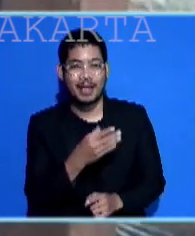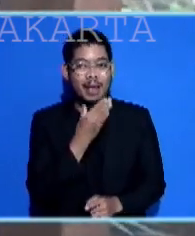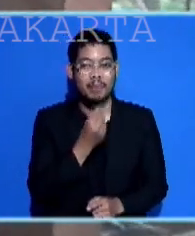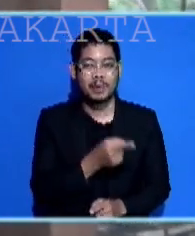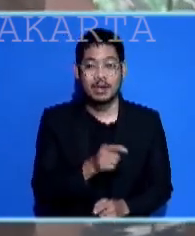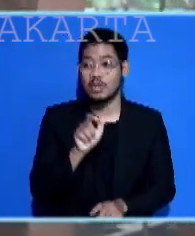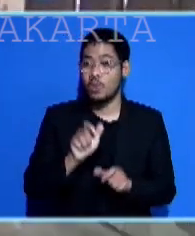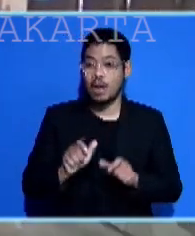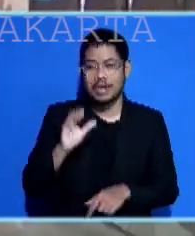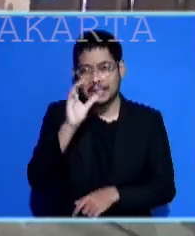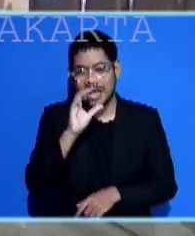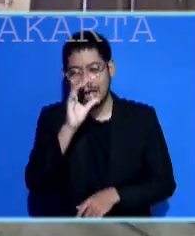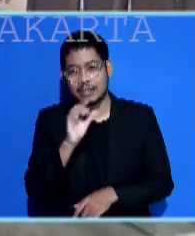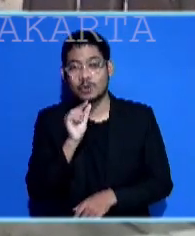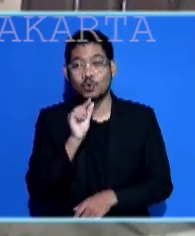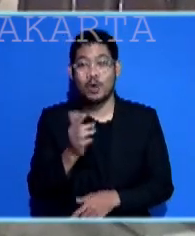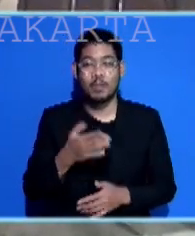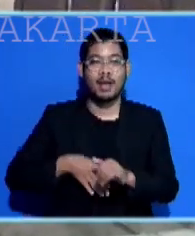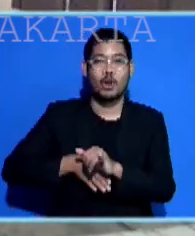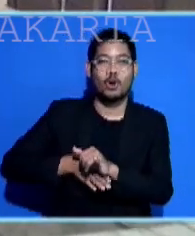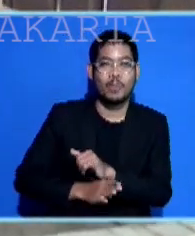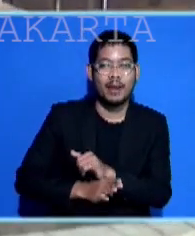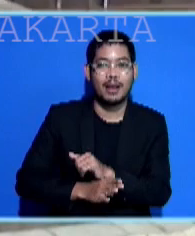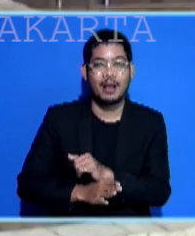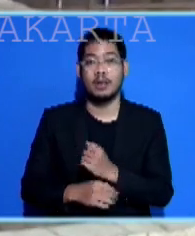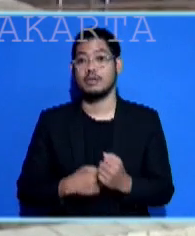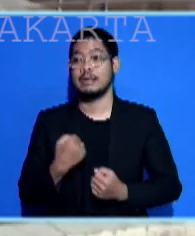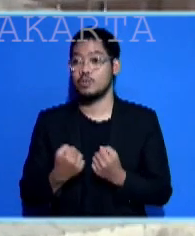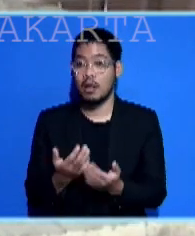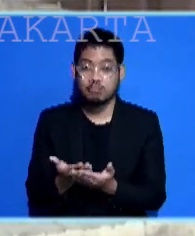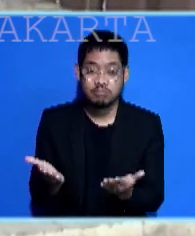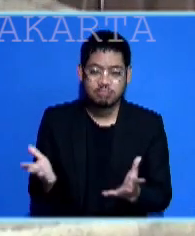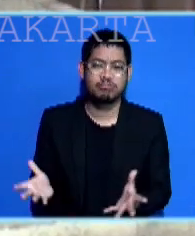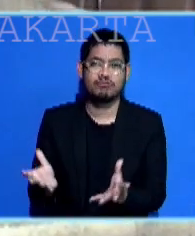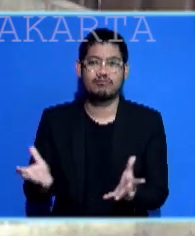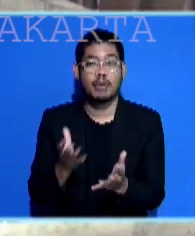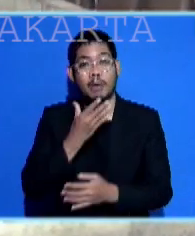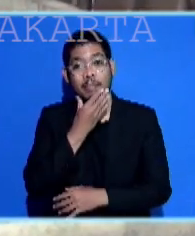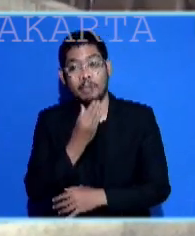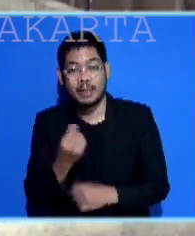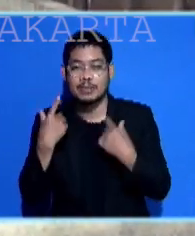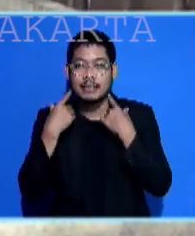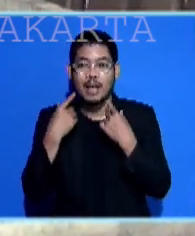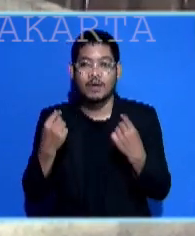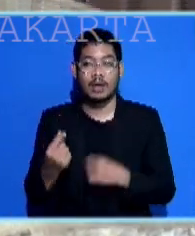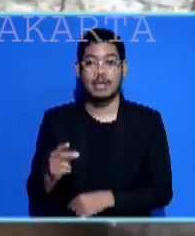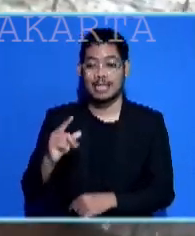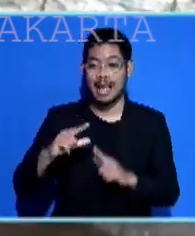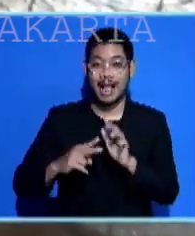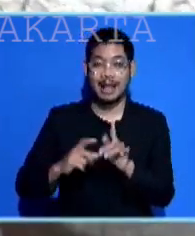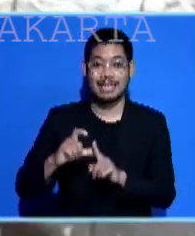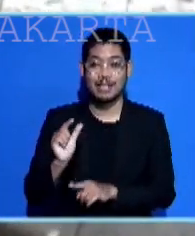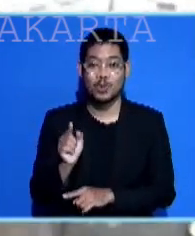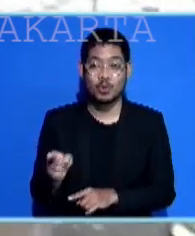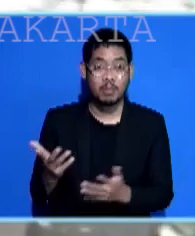Kang kban Sawang Nen usaha Bua jauih men ek saking Kemalang